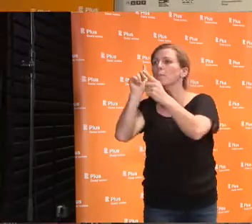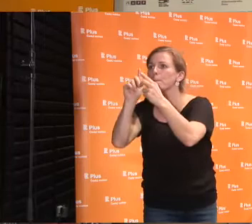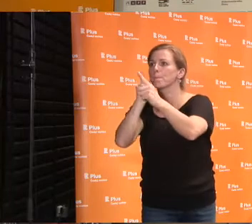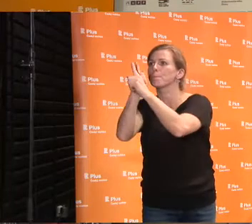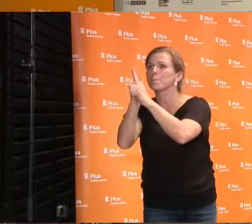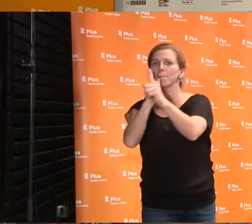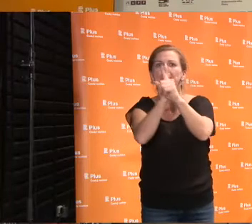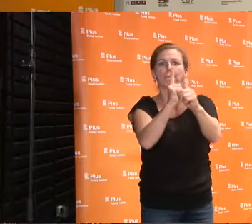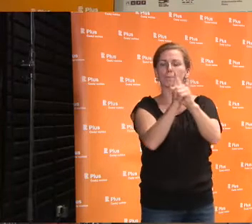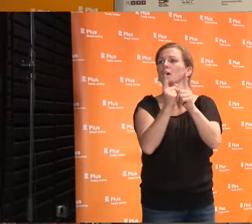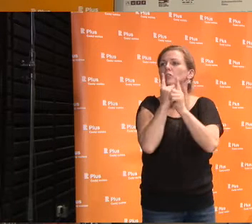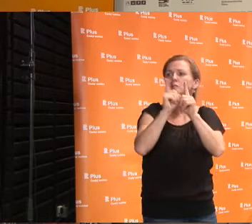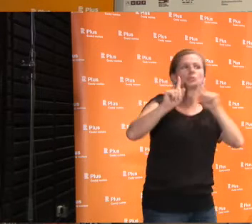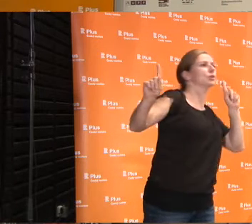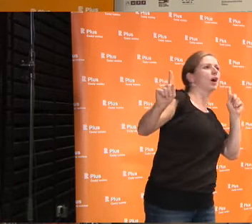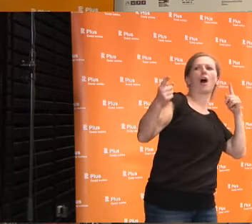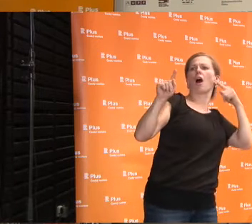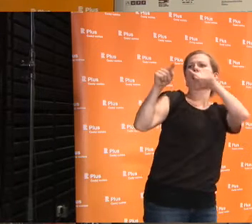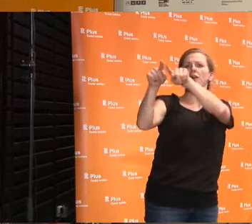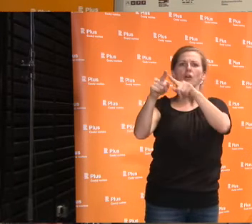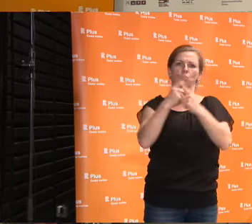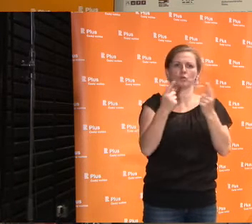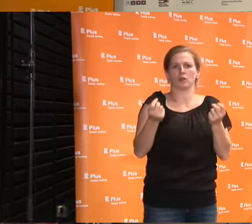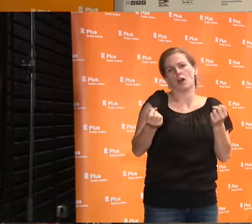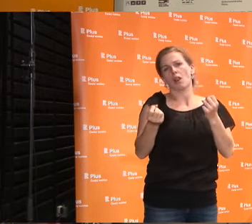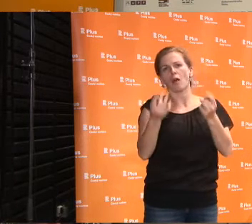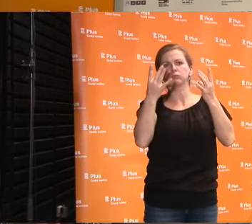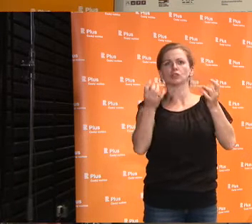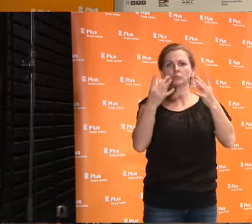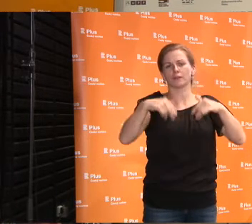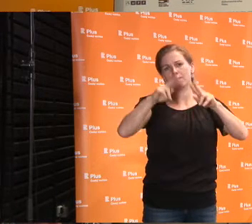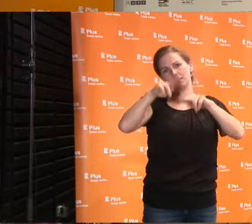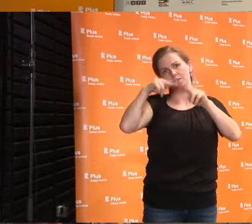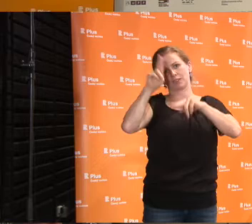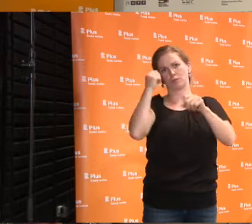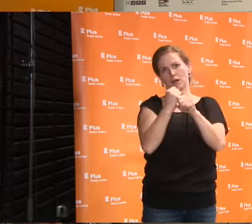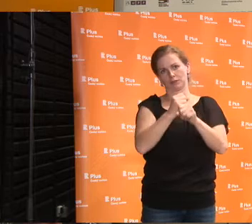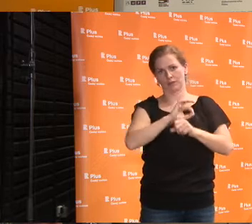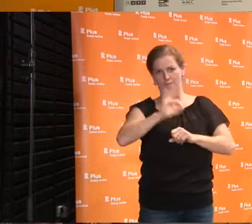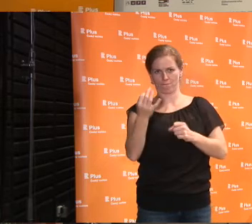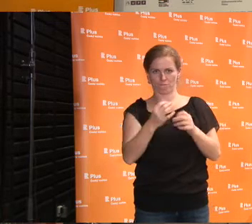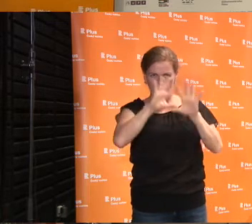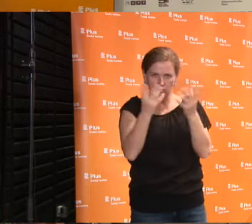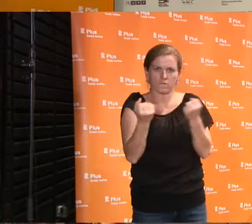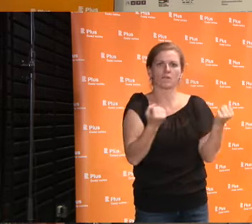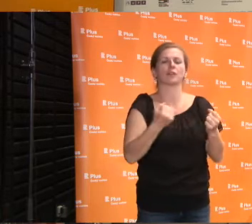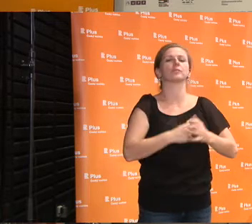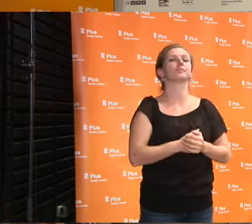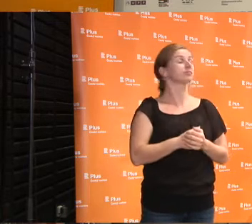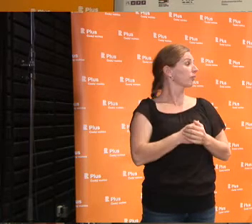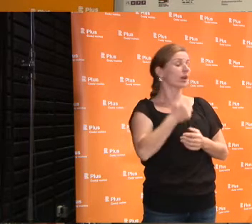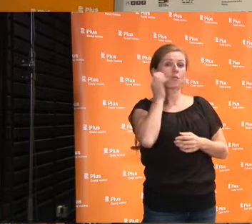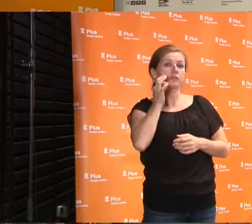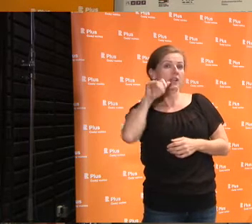určitě, samozřejmě. Paní Jaburková, vy jste chtěla doplnit? Jenom, že právě jsem chtěla doplnit, že to není o tom, že za nás